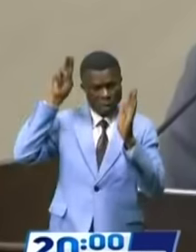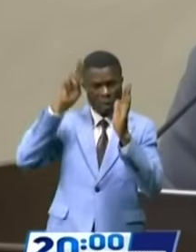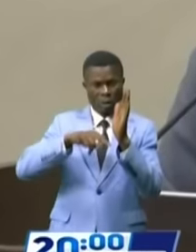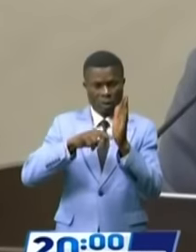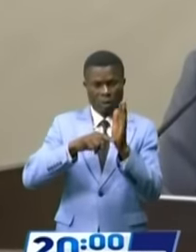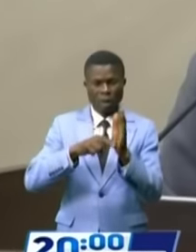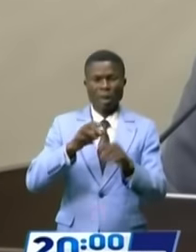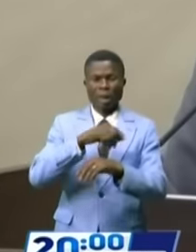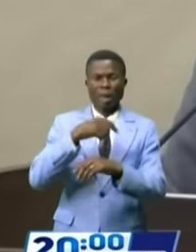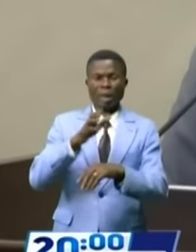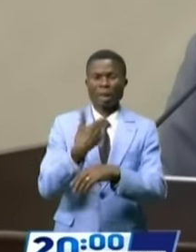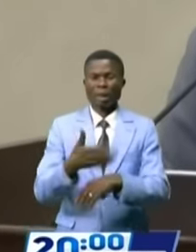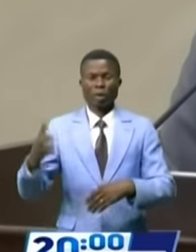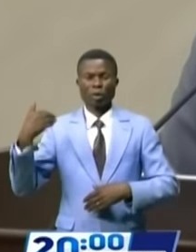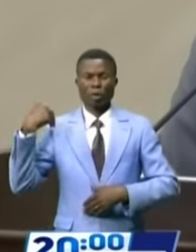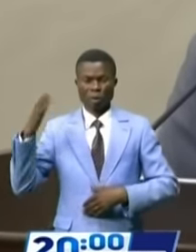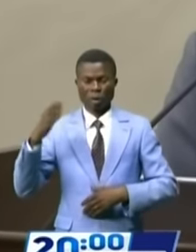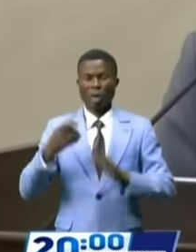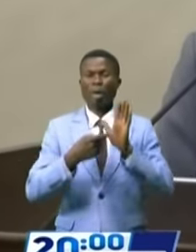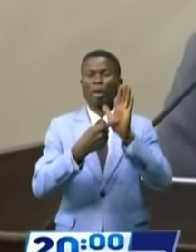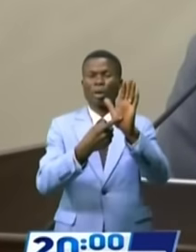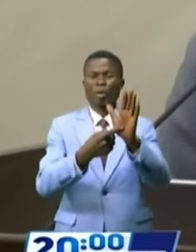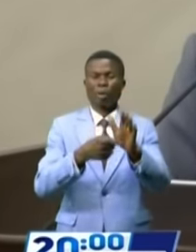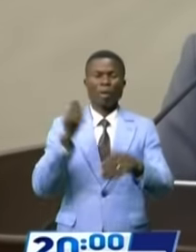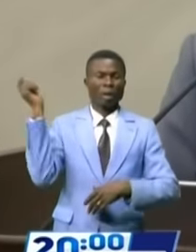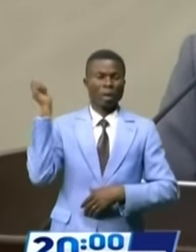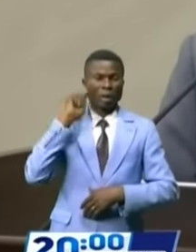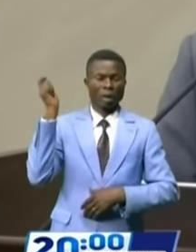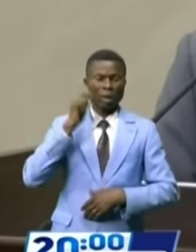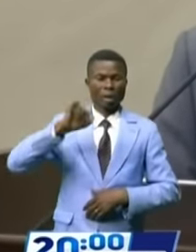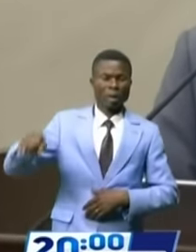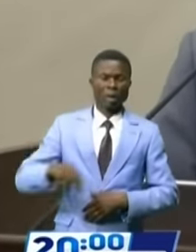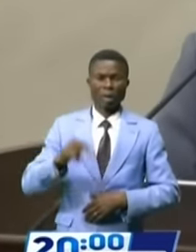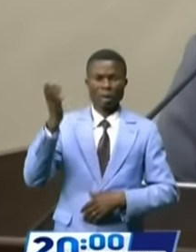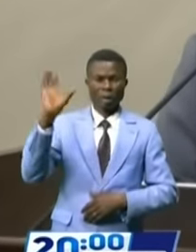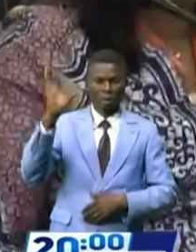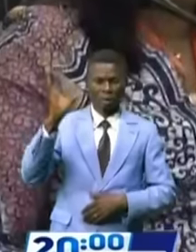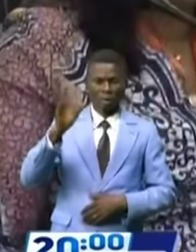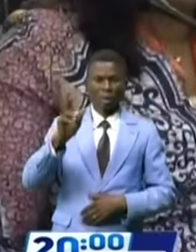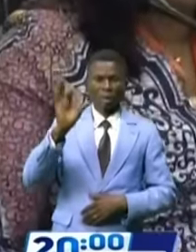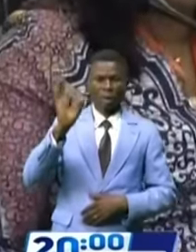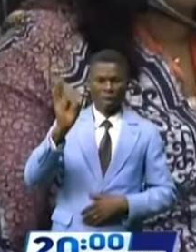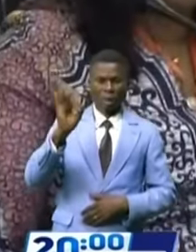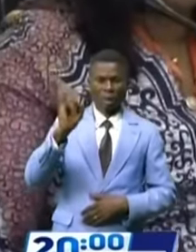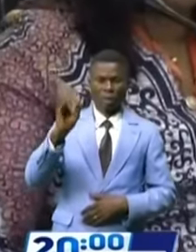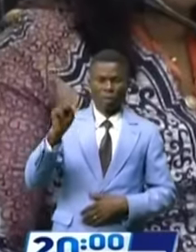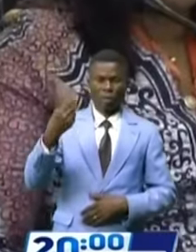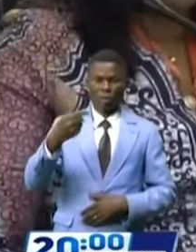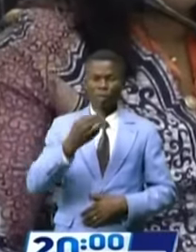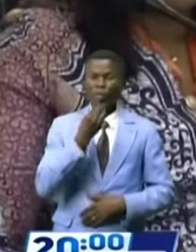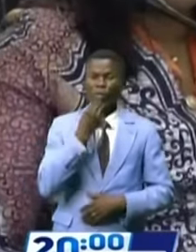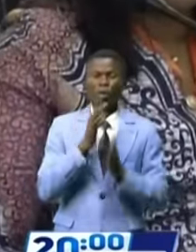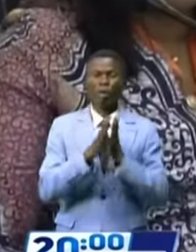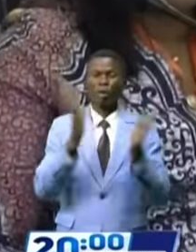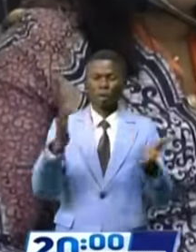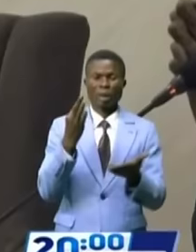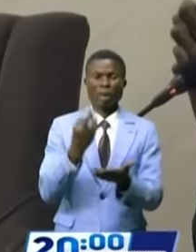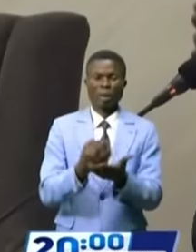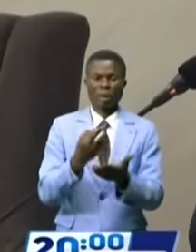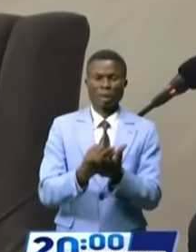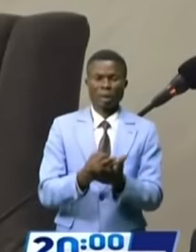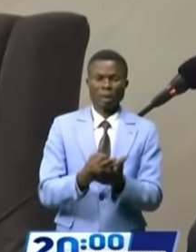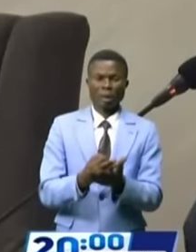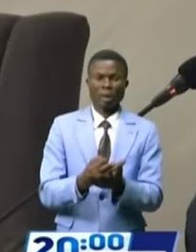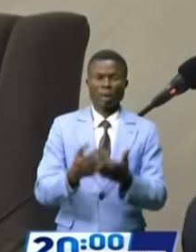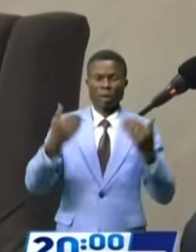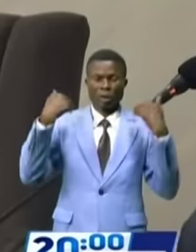des établissements publics présenté par le professeur Jean-Pierre Mpfingo. L'inspecteur général de finances,